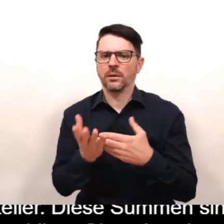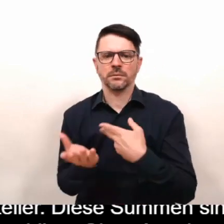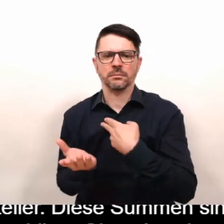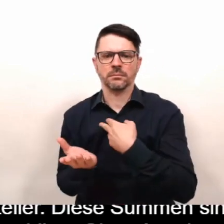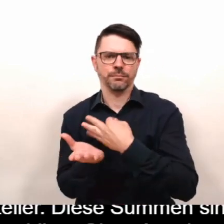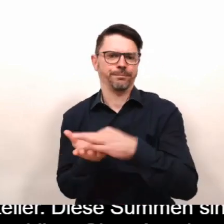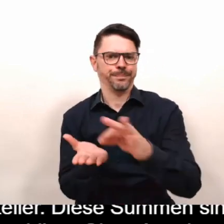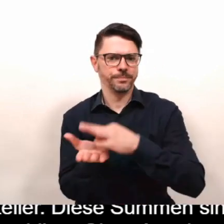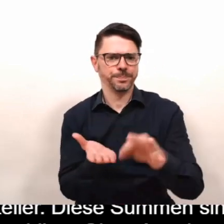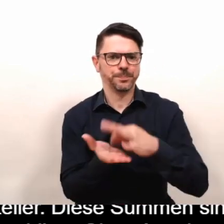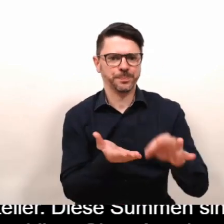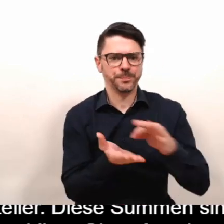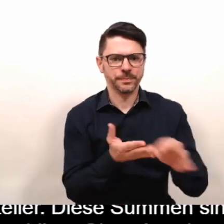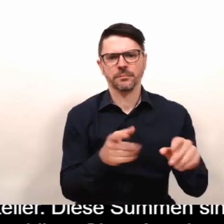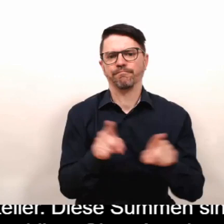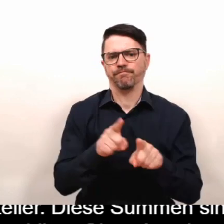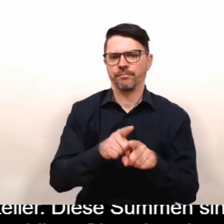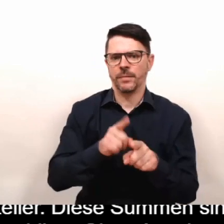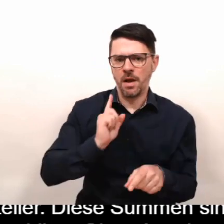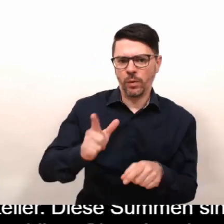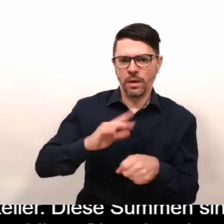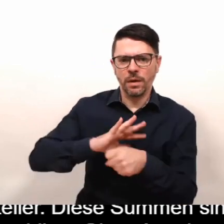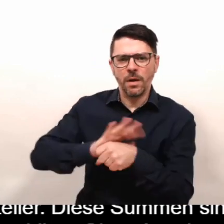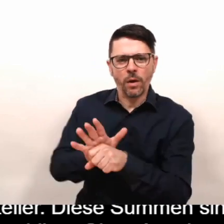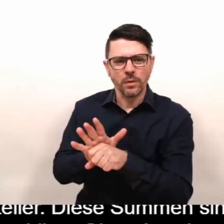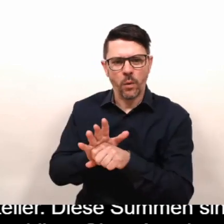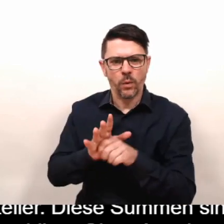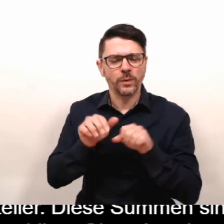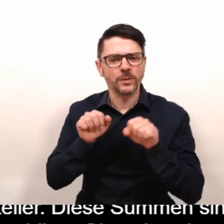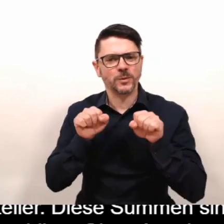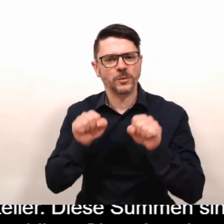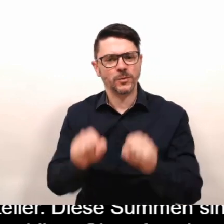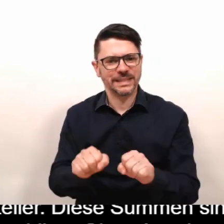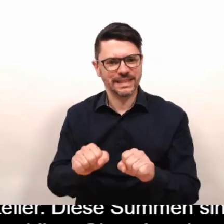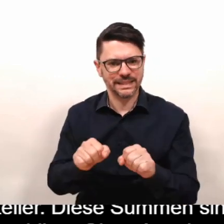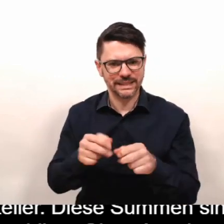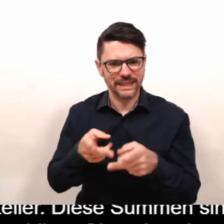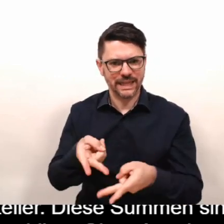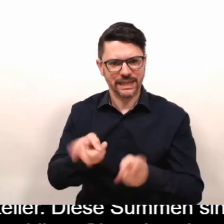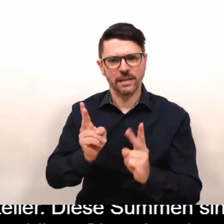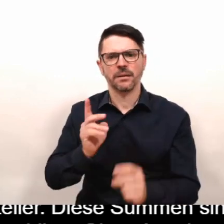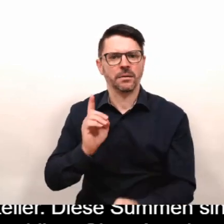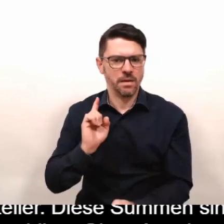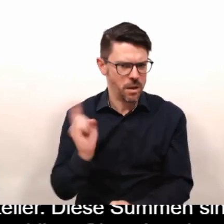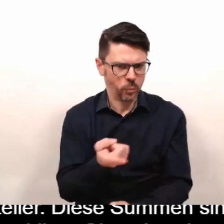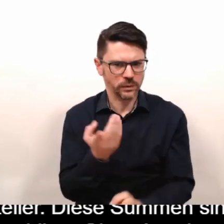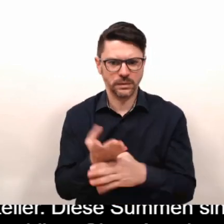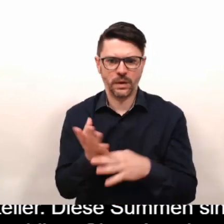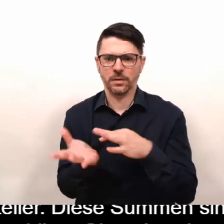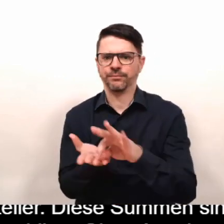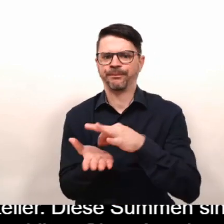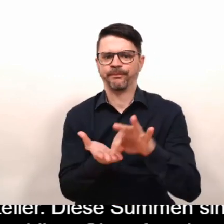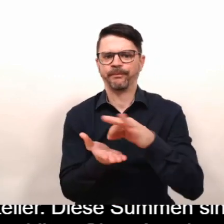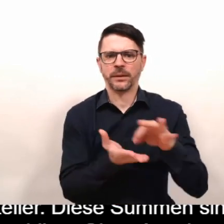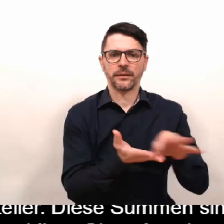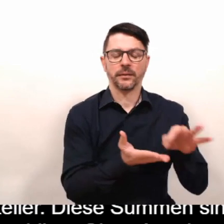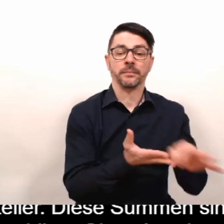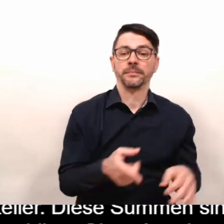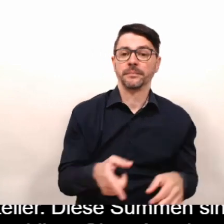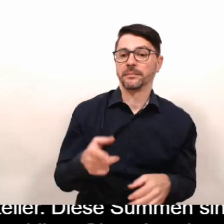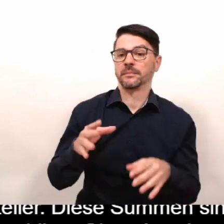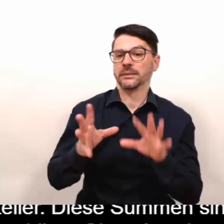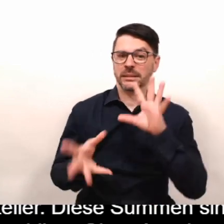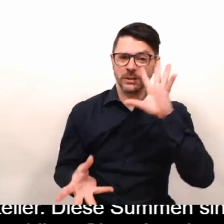Beantragten, 750 zugesagt mit einer Summe von 375 Millionen Euro.